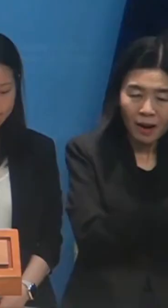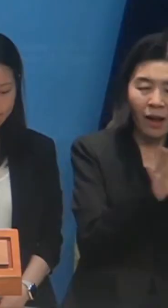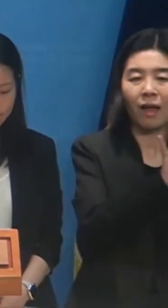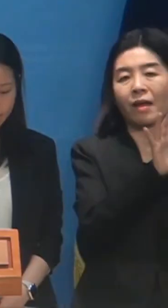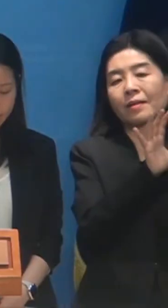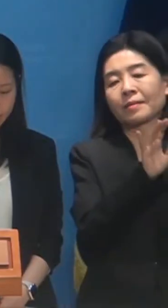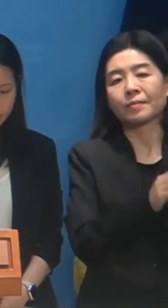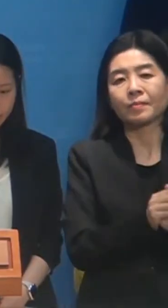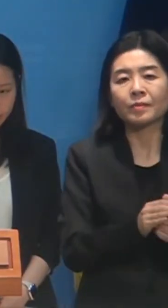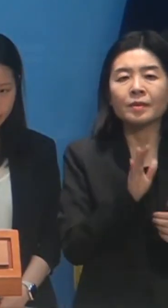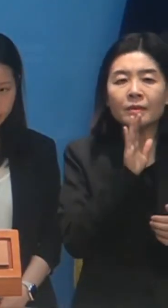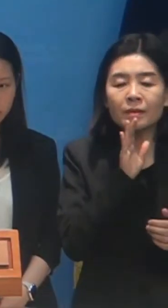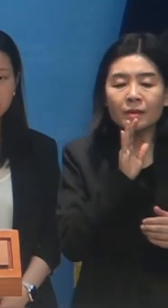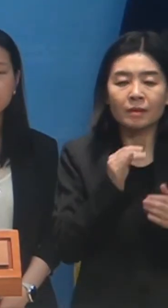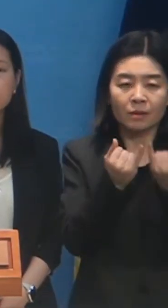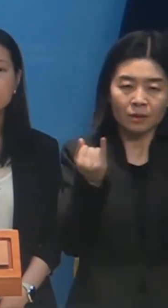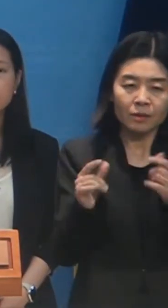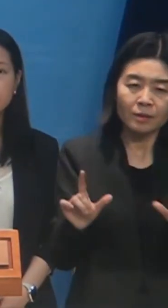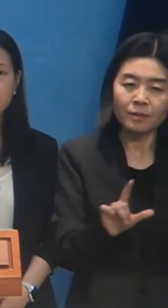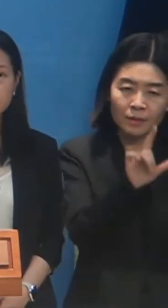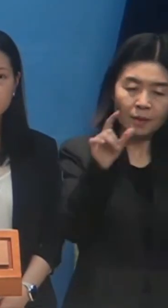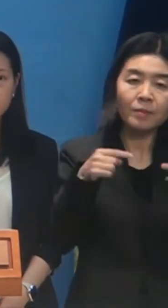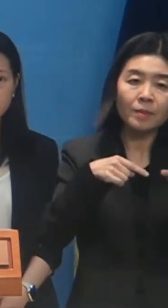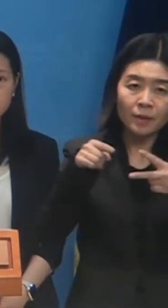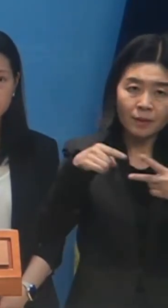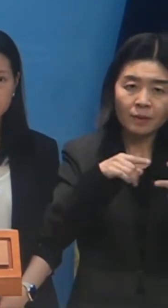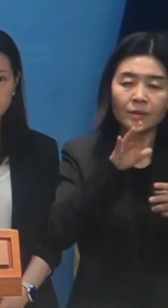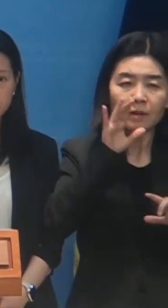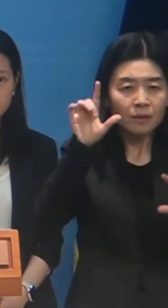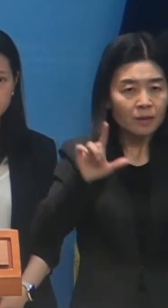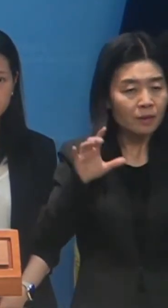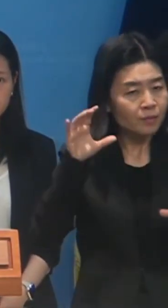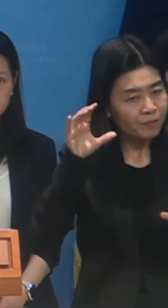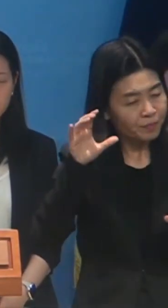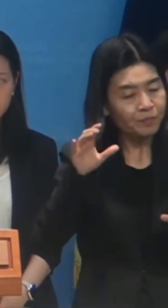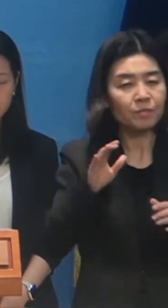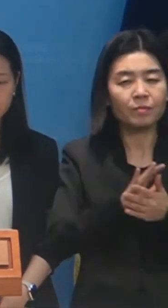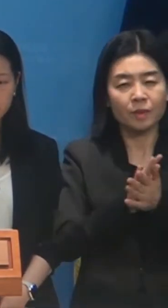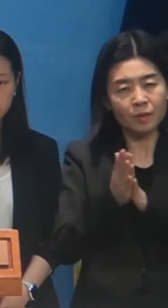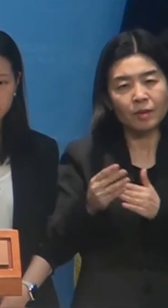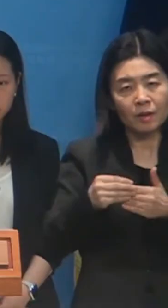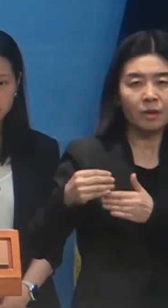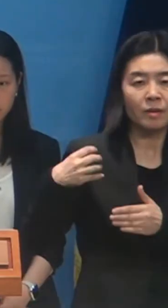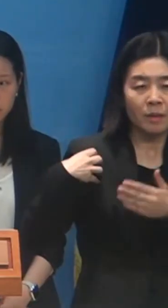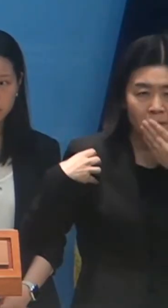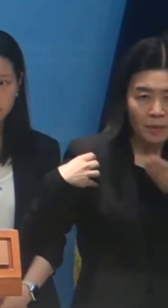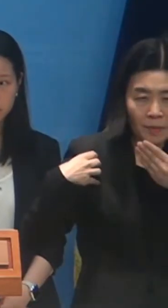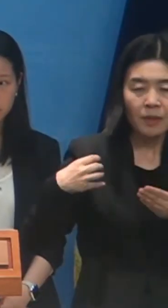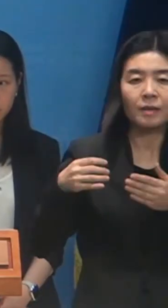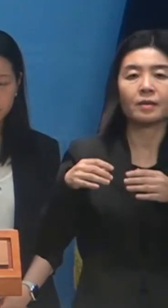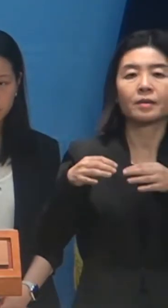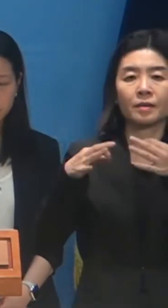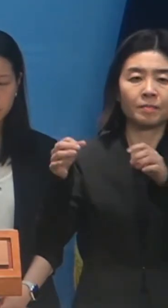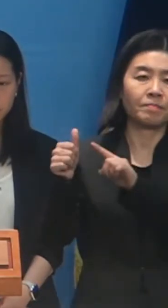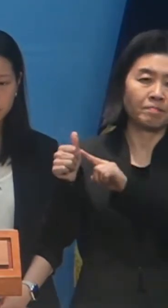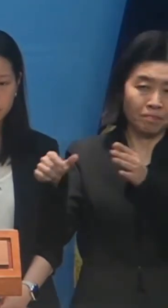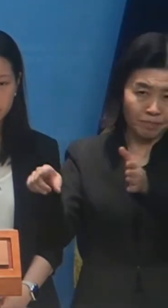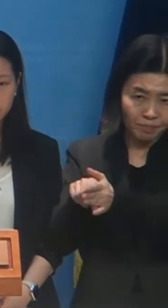진심으로 여성의 삶을 이해하고 우리의 현실에 귀 기울이며 정말로 변화를 이끌 수 있는 분이시라고 믿습니다.